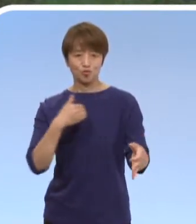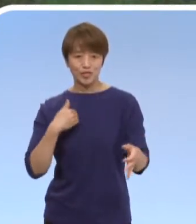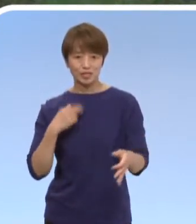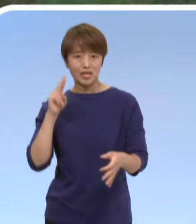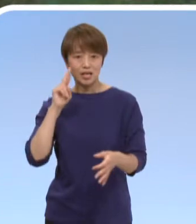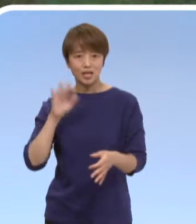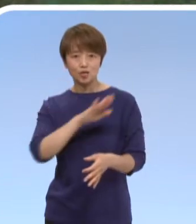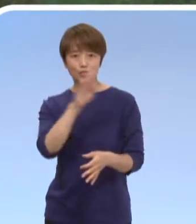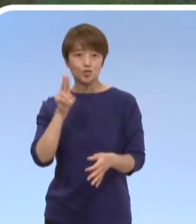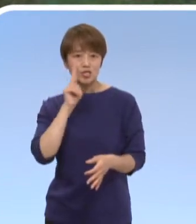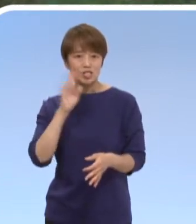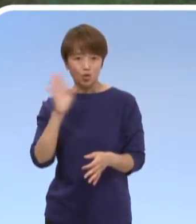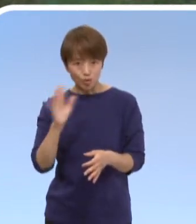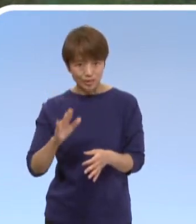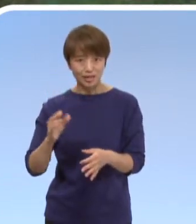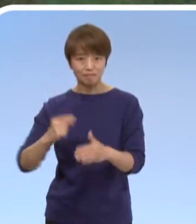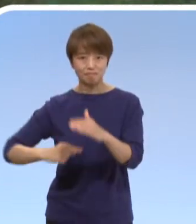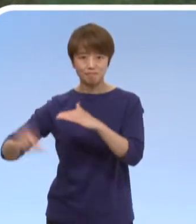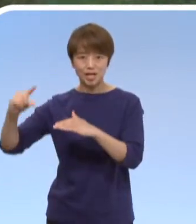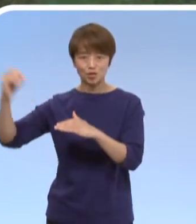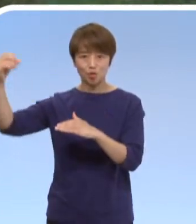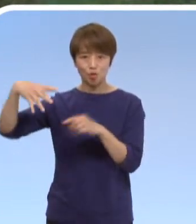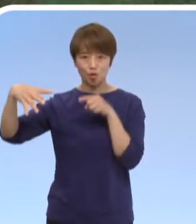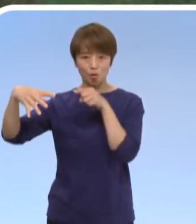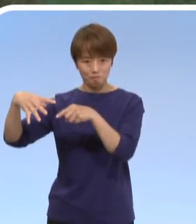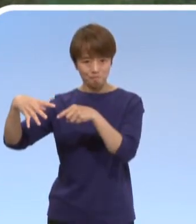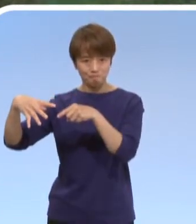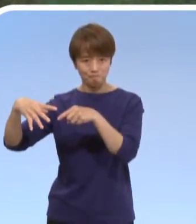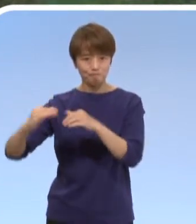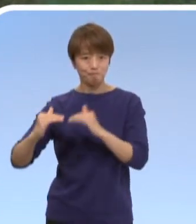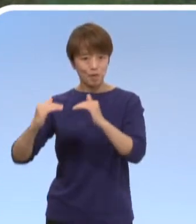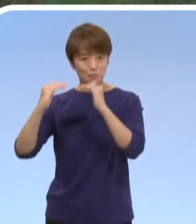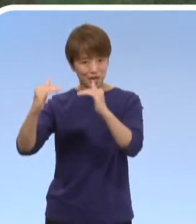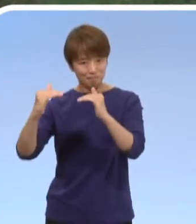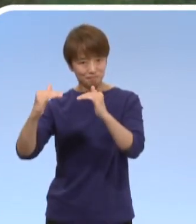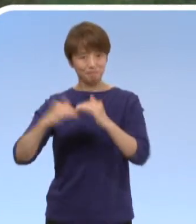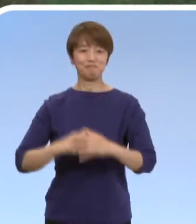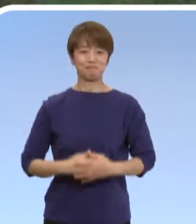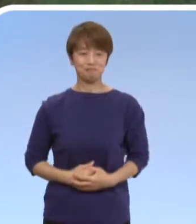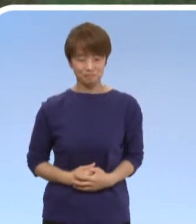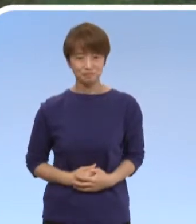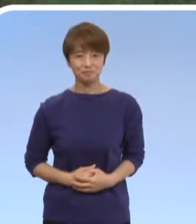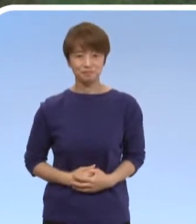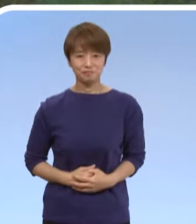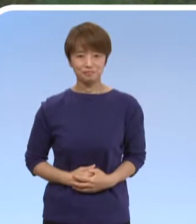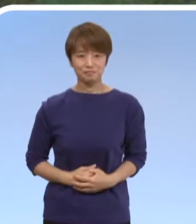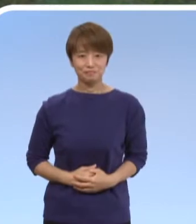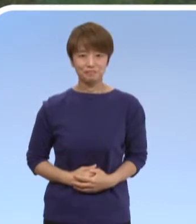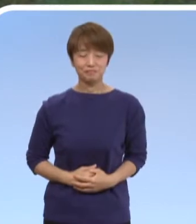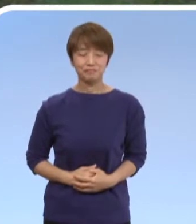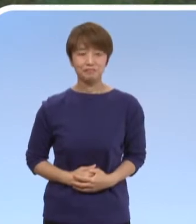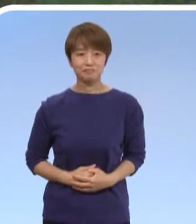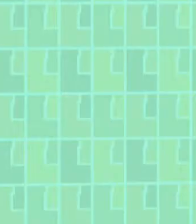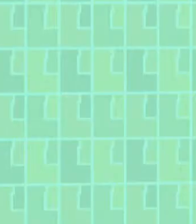持続可能でクリーンな太陽光エネルギー、これからも注目ですね。